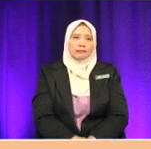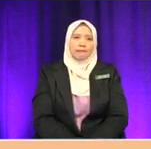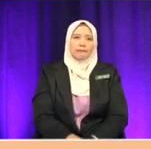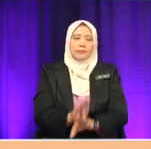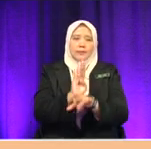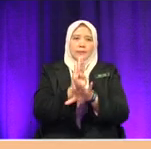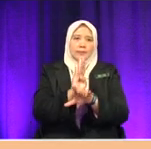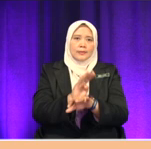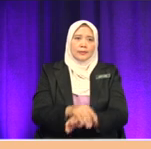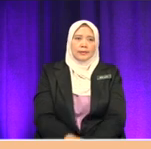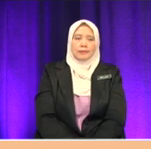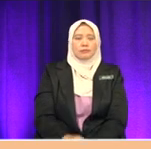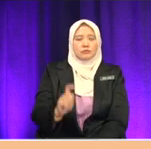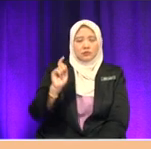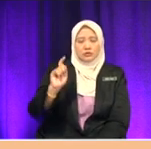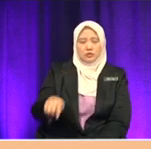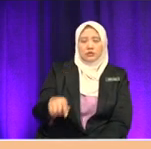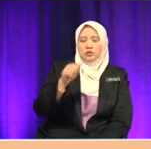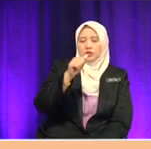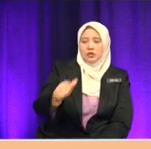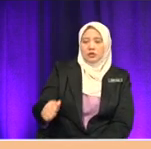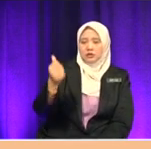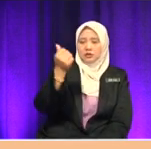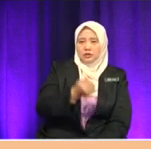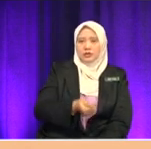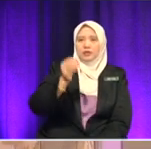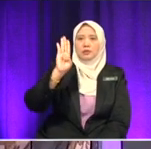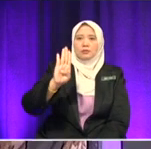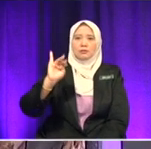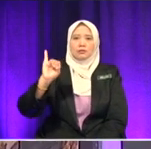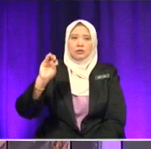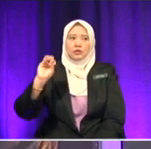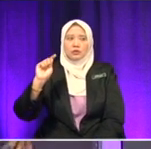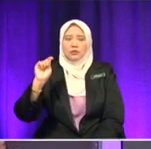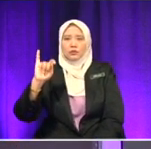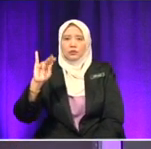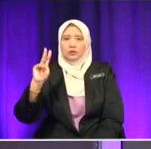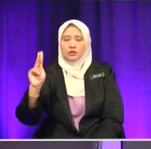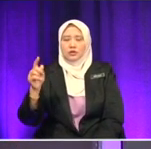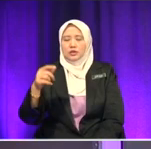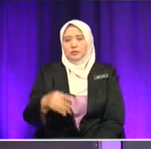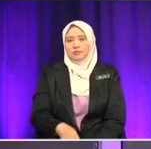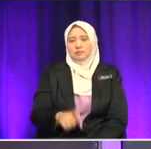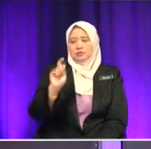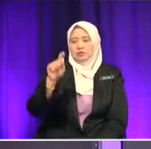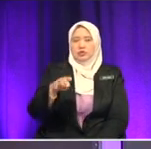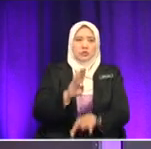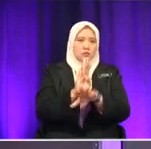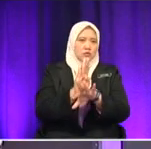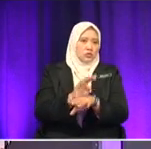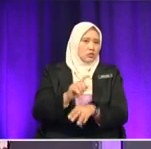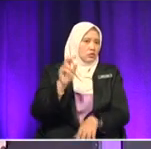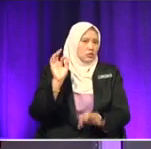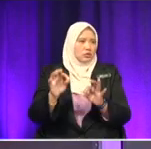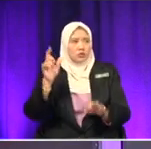mesti dia akan tulis bakteria. Okey. Mari kita lihat. Ifan, dekat sini ada dua gambar. Ya, saya. A dan